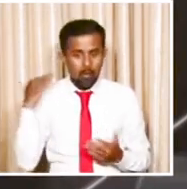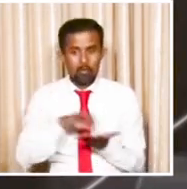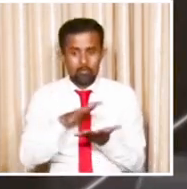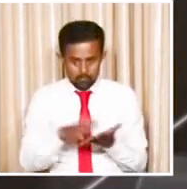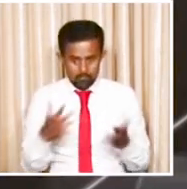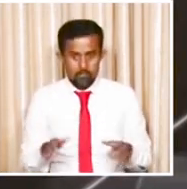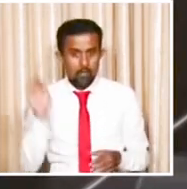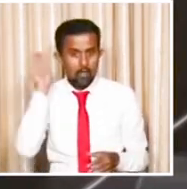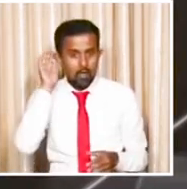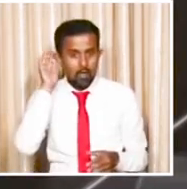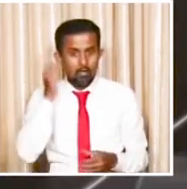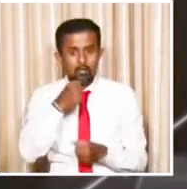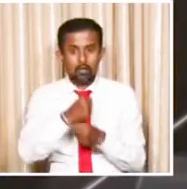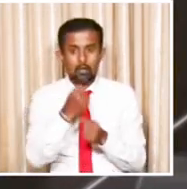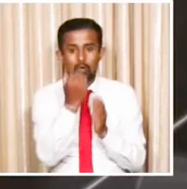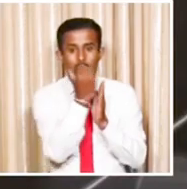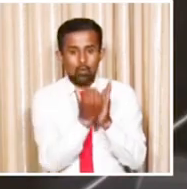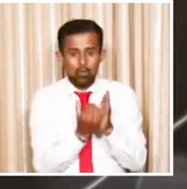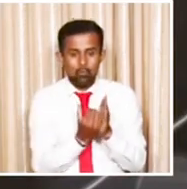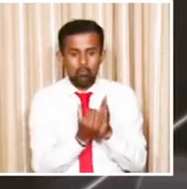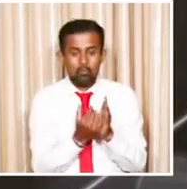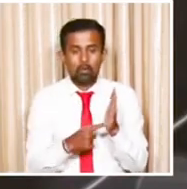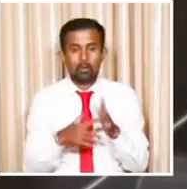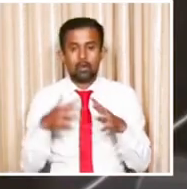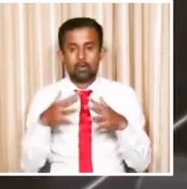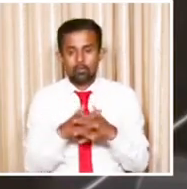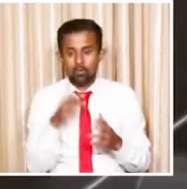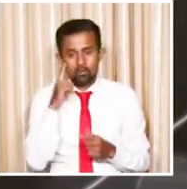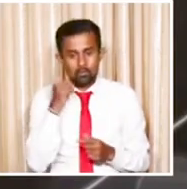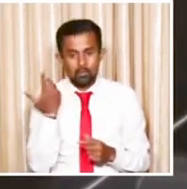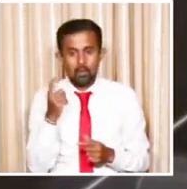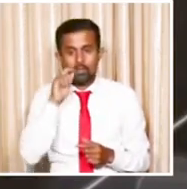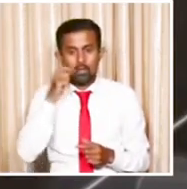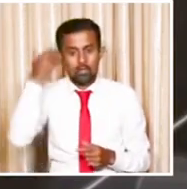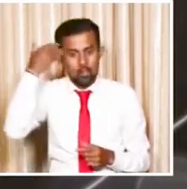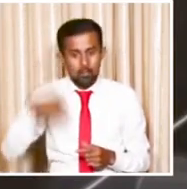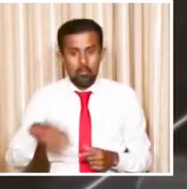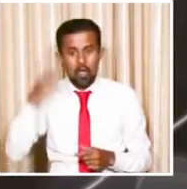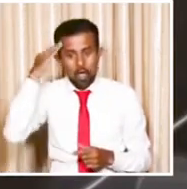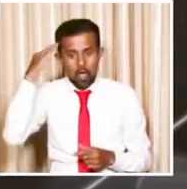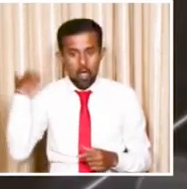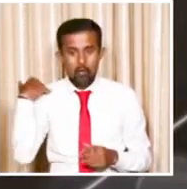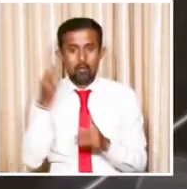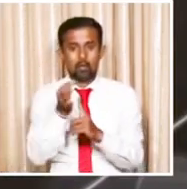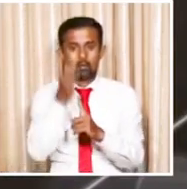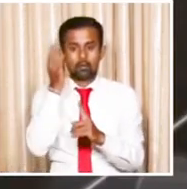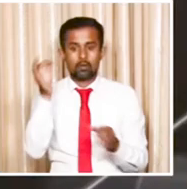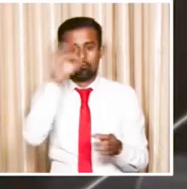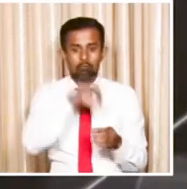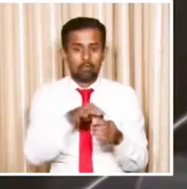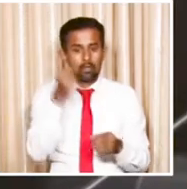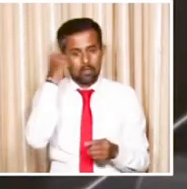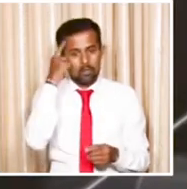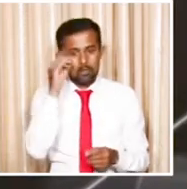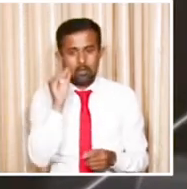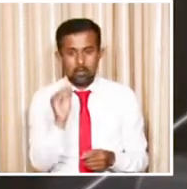දුන්නද කියලා ආණ්ඩු ක්‍රම ව්‍යවස්ථාවවත් නීතියවත් නොදැන තාත්තා මැරුණාම අම්මා ජනාධිපති වෙනවයි කියලා හිතාගෙන